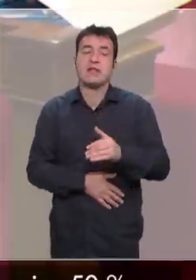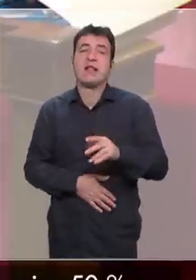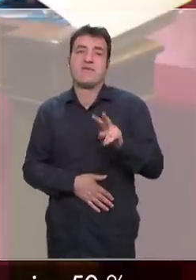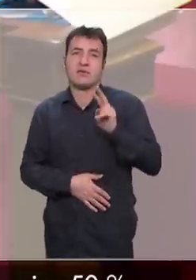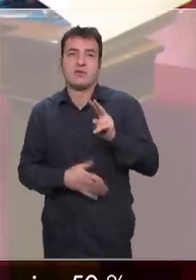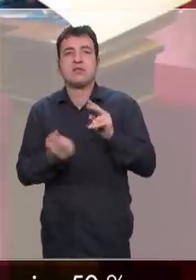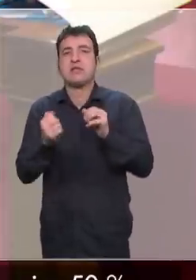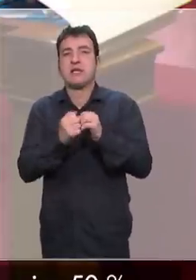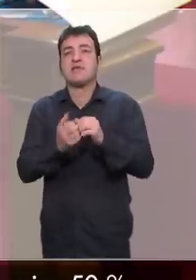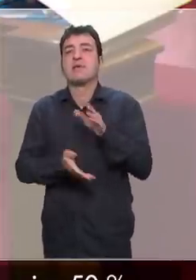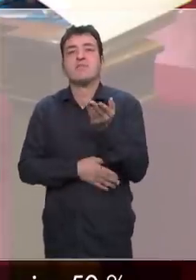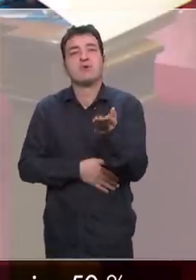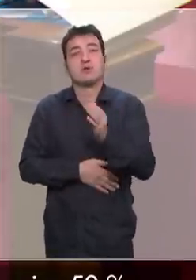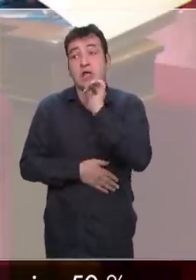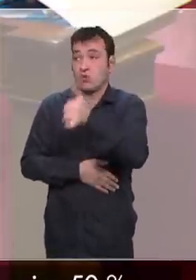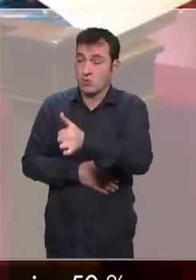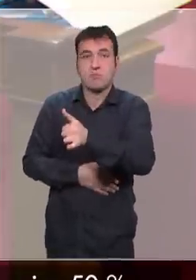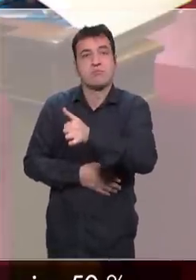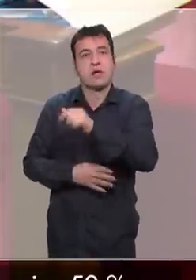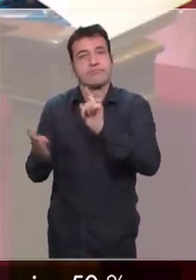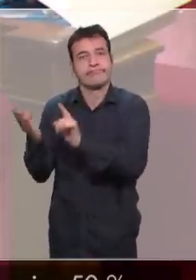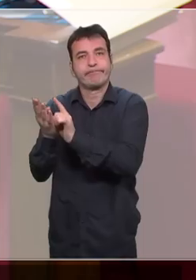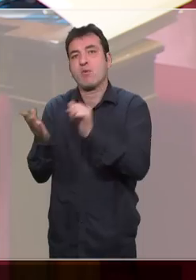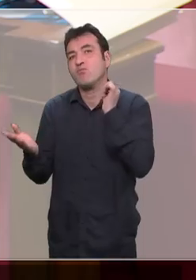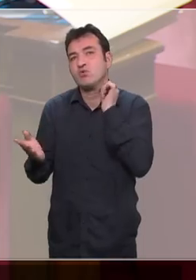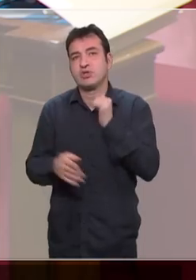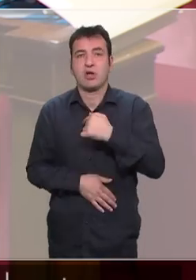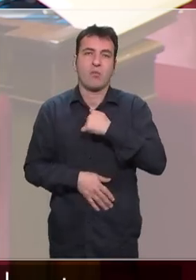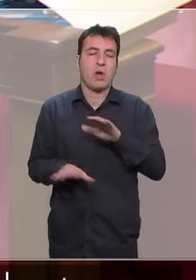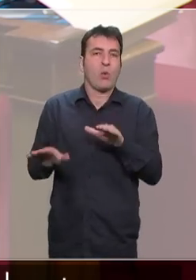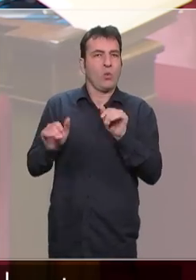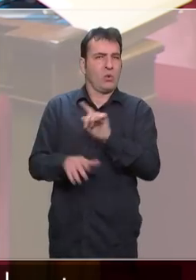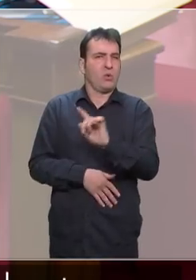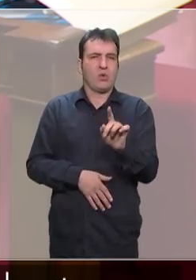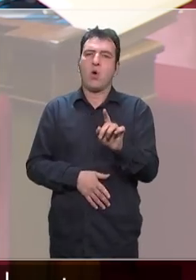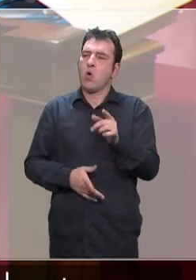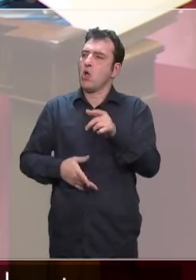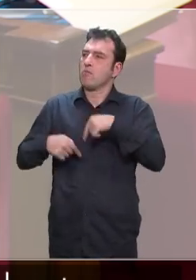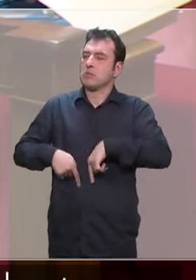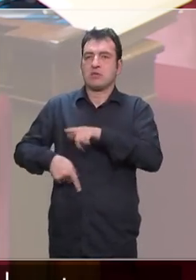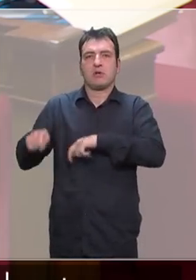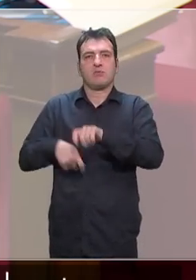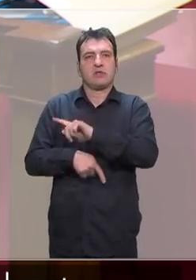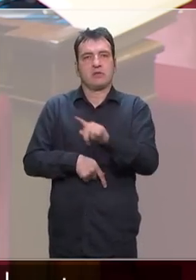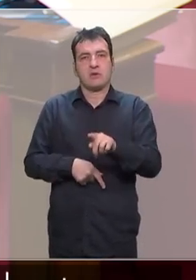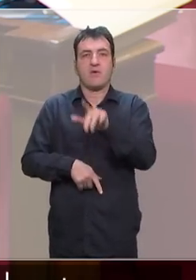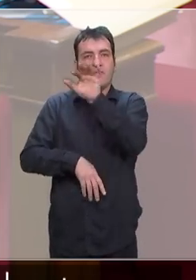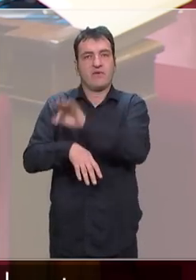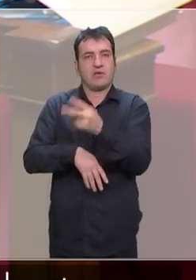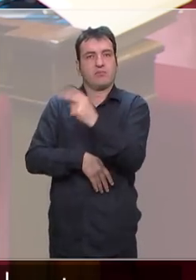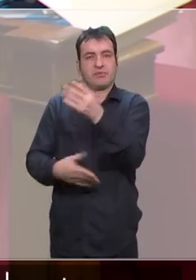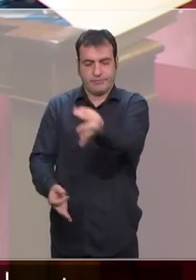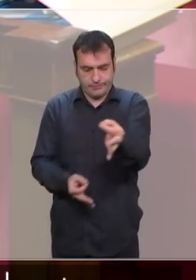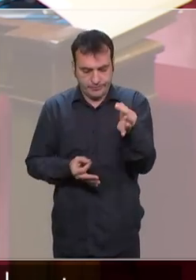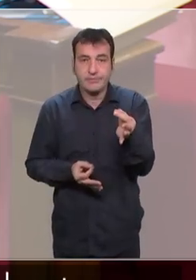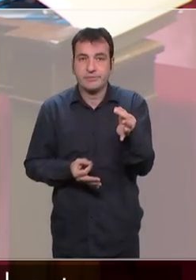serai avec les bouchers. Je ne suis pas du genre à me défiler, et Bruno Le Maire non plus. Nous avons leurs factures en main. Nous sommes en train de regarder